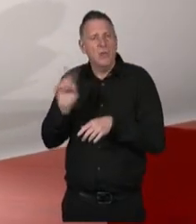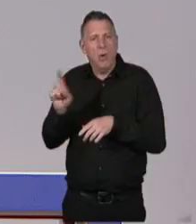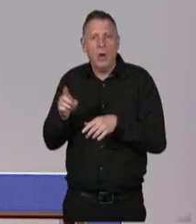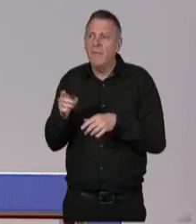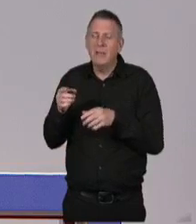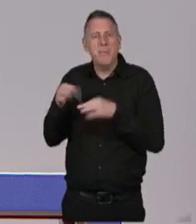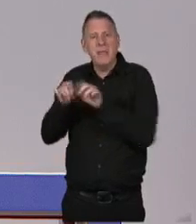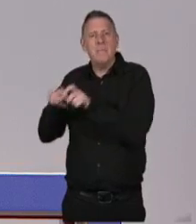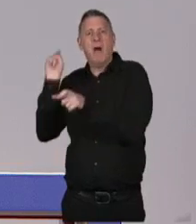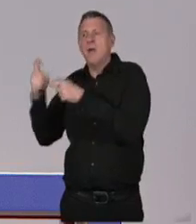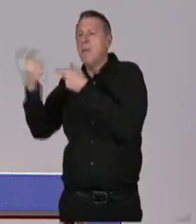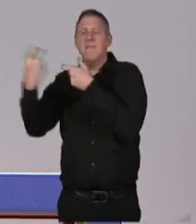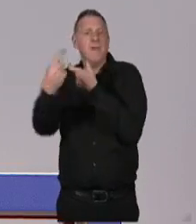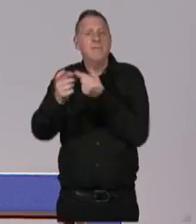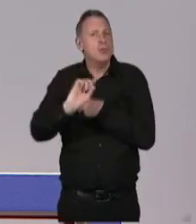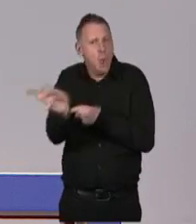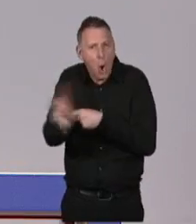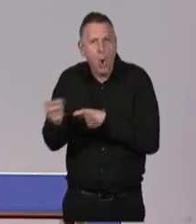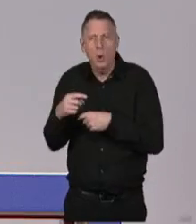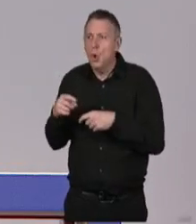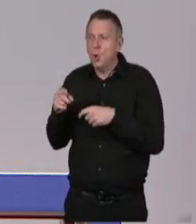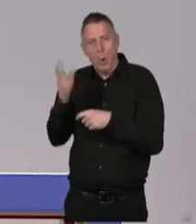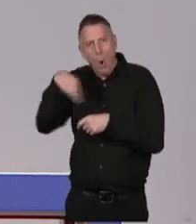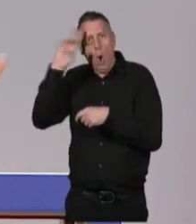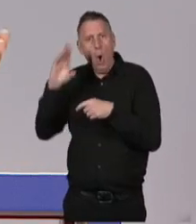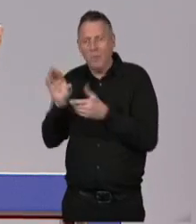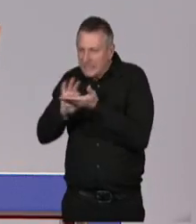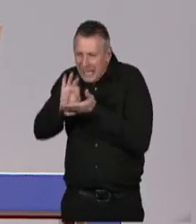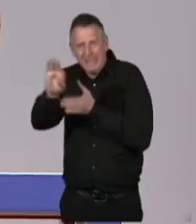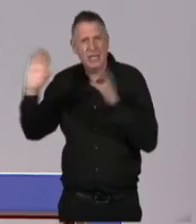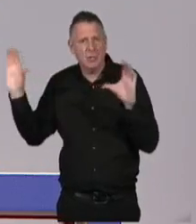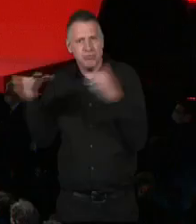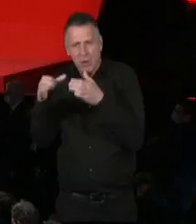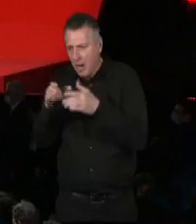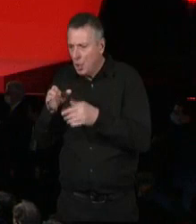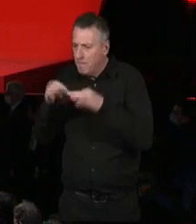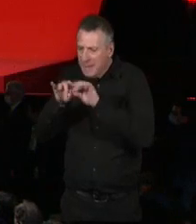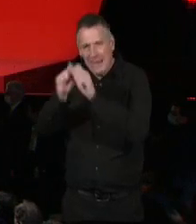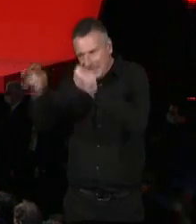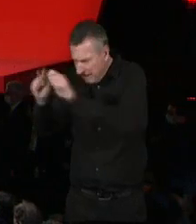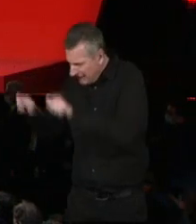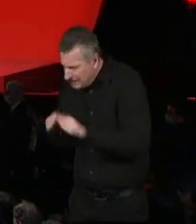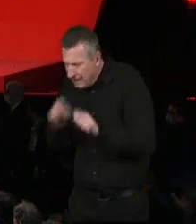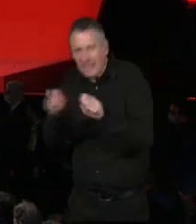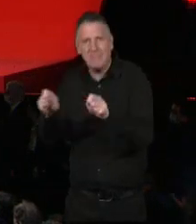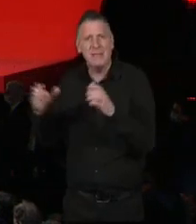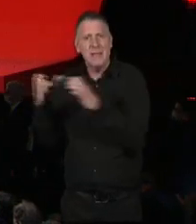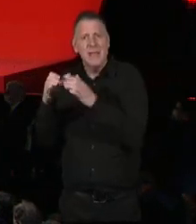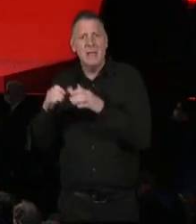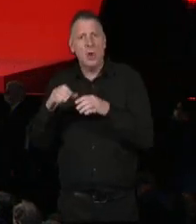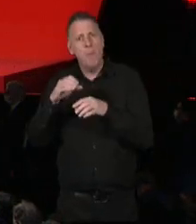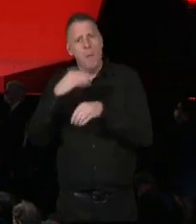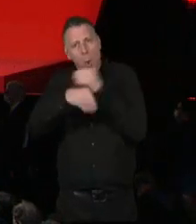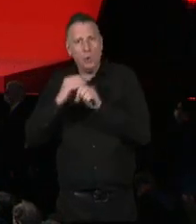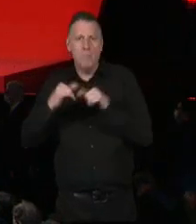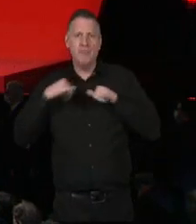stratège qui respecte les États et fasse entendre une voix puissante dans le monde. Une Europe qui ne soit pas otage des GAFAM.